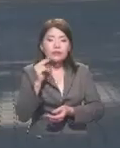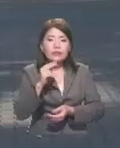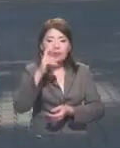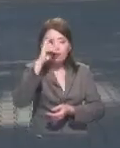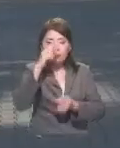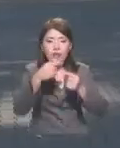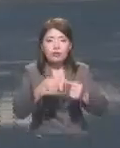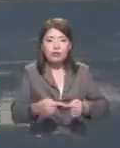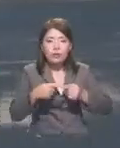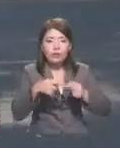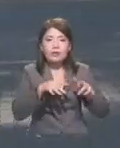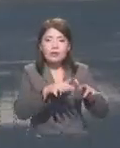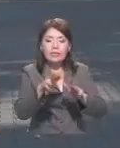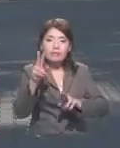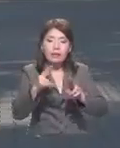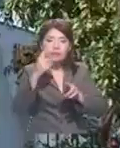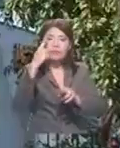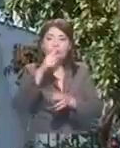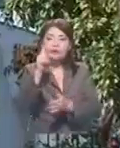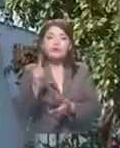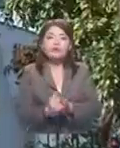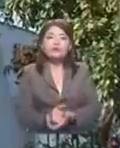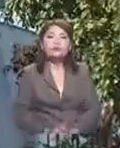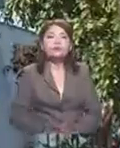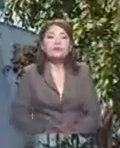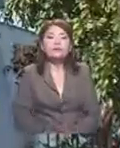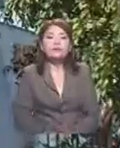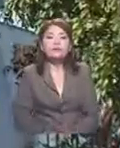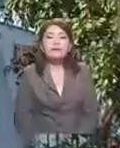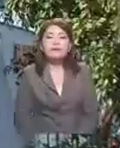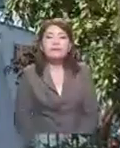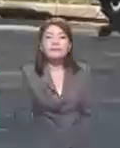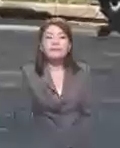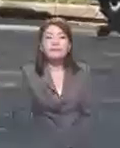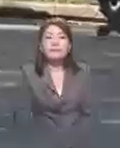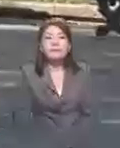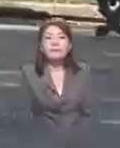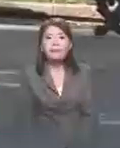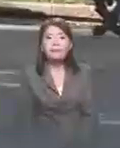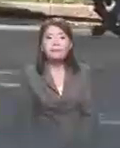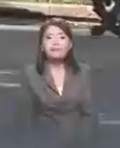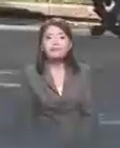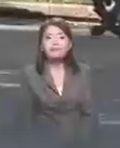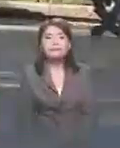нақты қадамдар жасауы тиіс. Ақбота Базарбай, Алмаз Жолубаев, Астана Таймс.